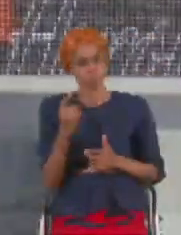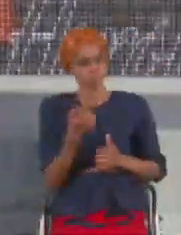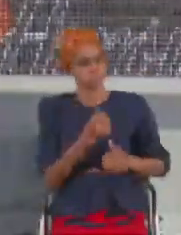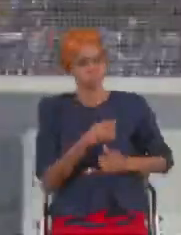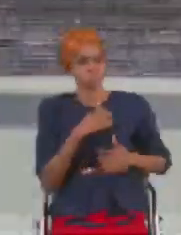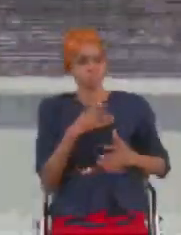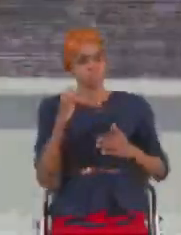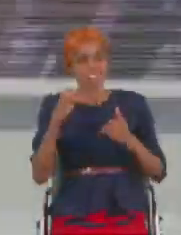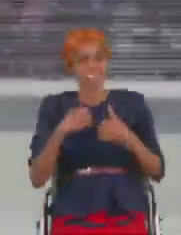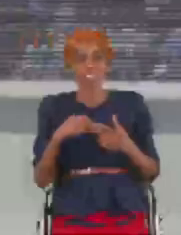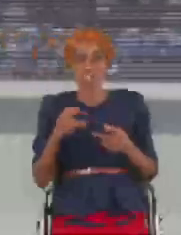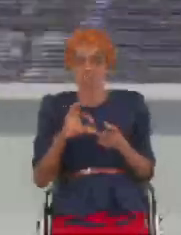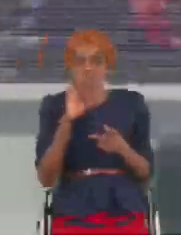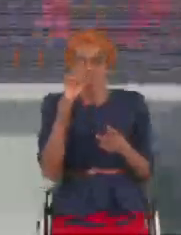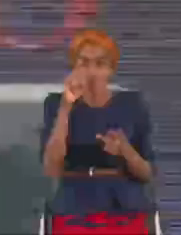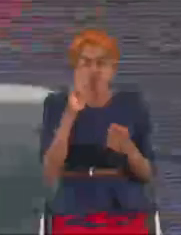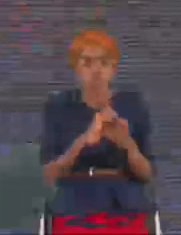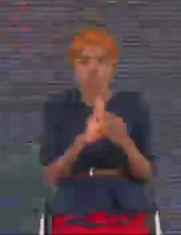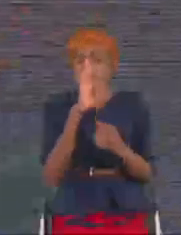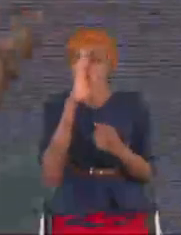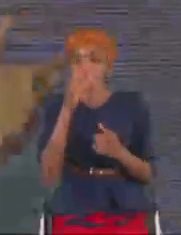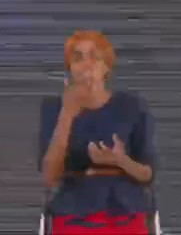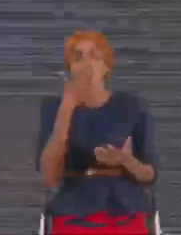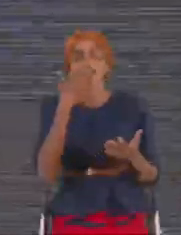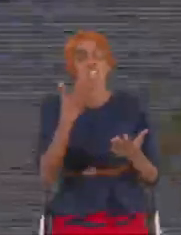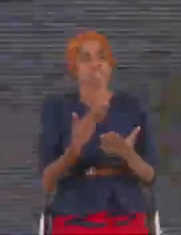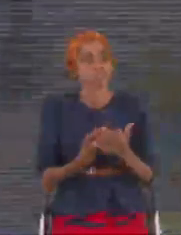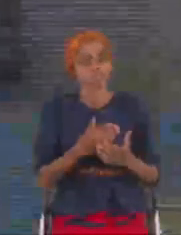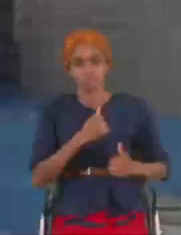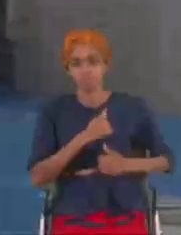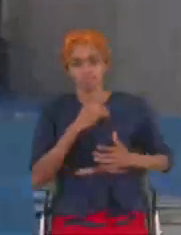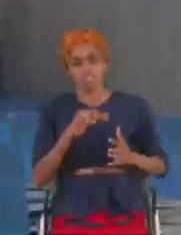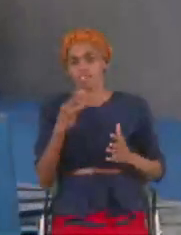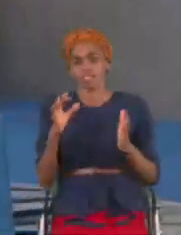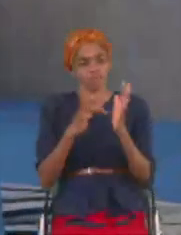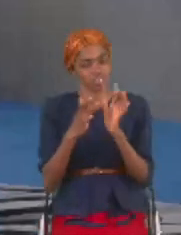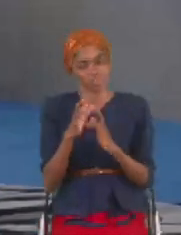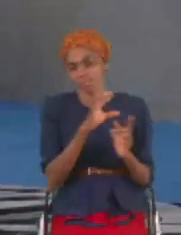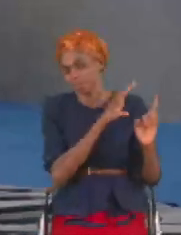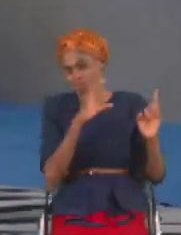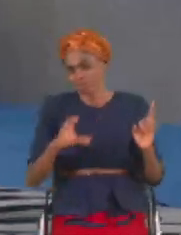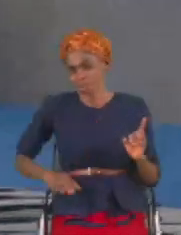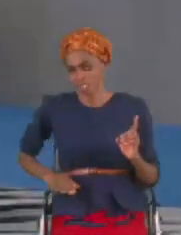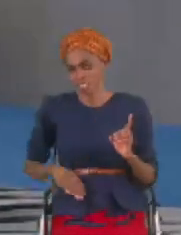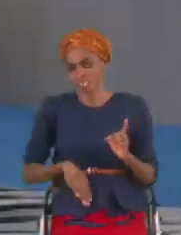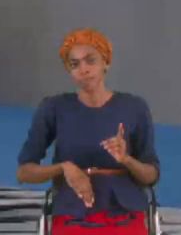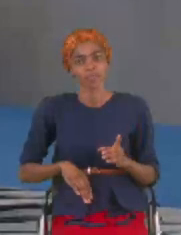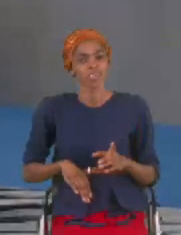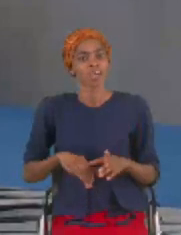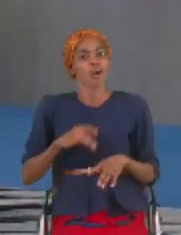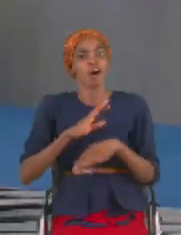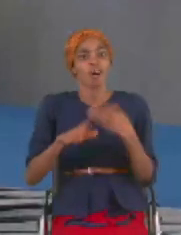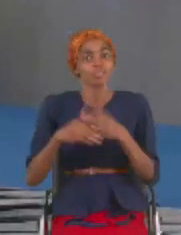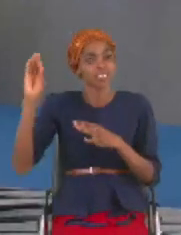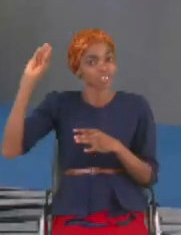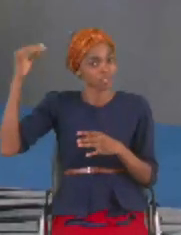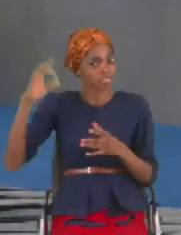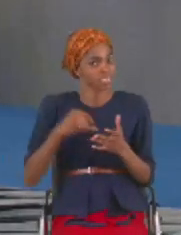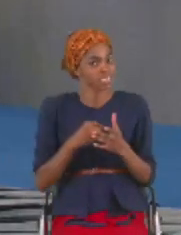soldat mais tu as choisi aussi pour être un bon soldat de jésus christ toute la grâce qu'il faut